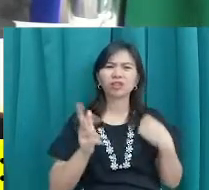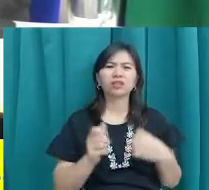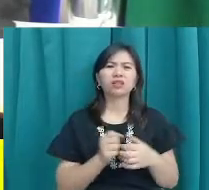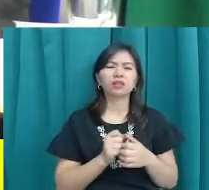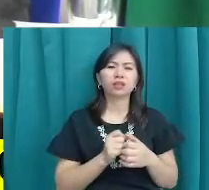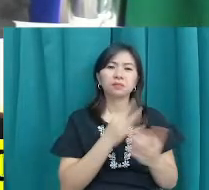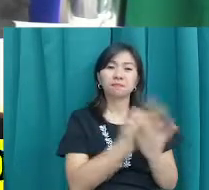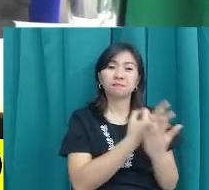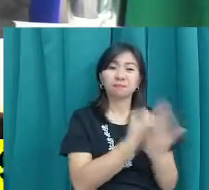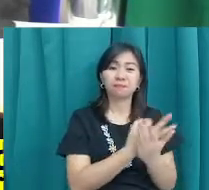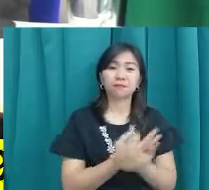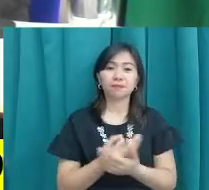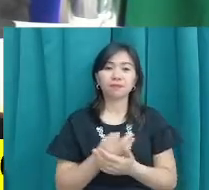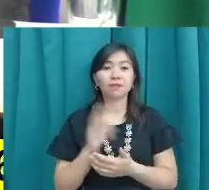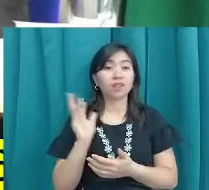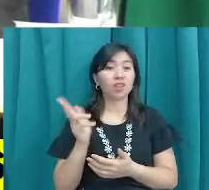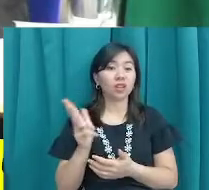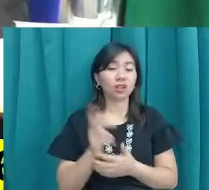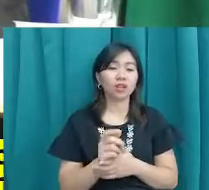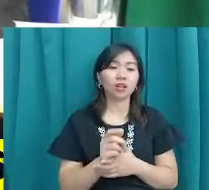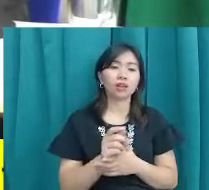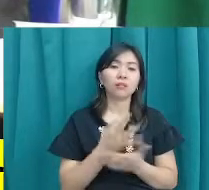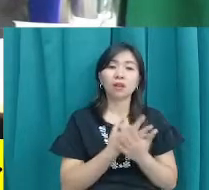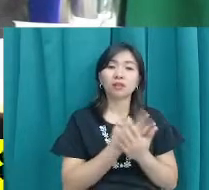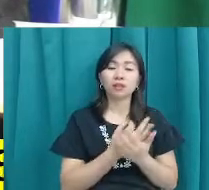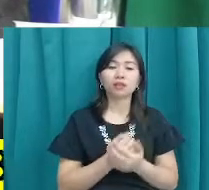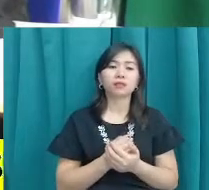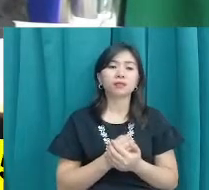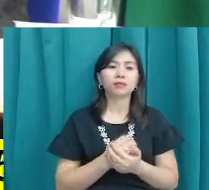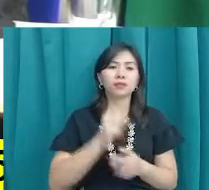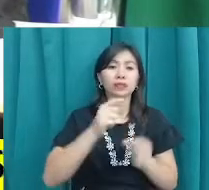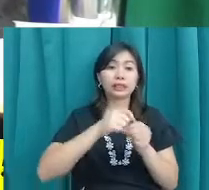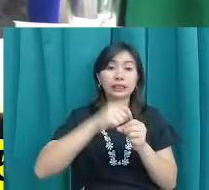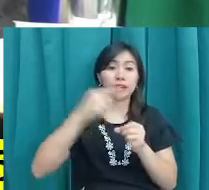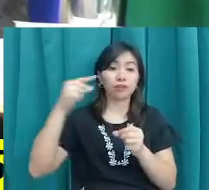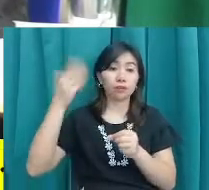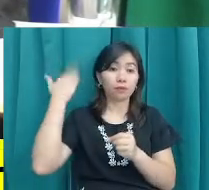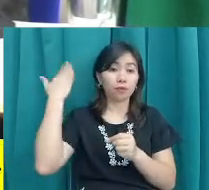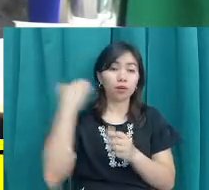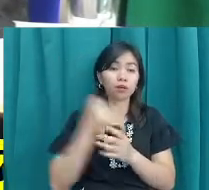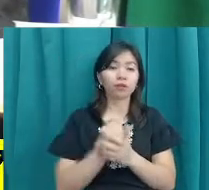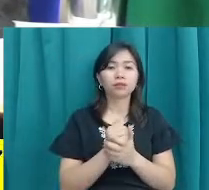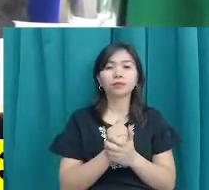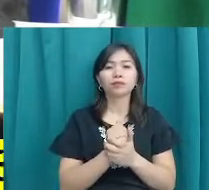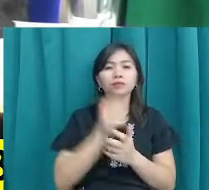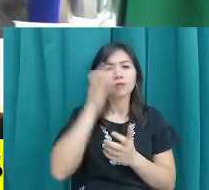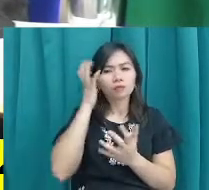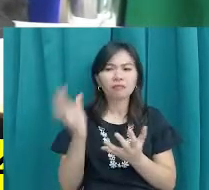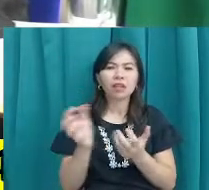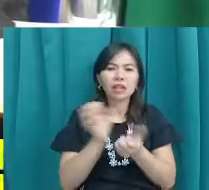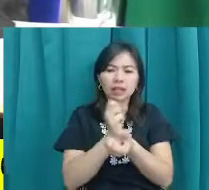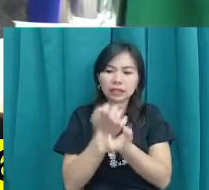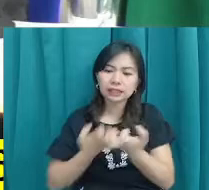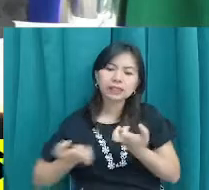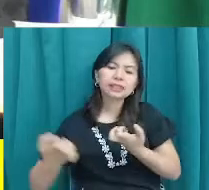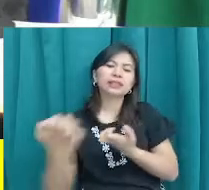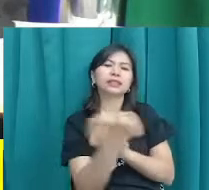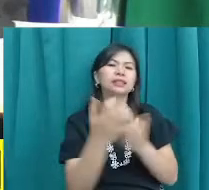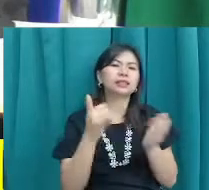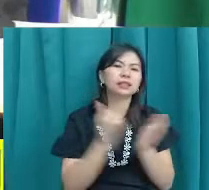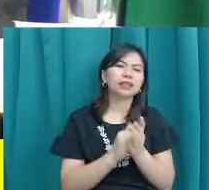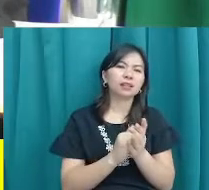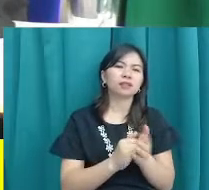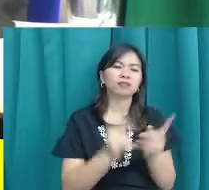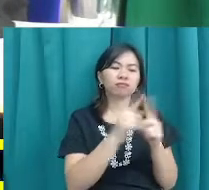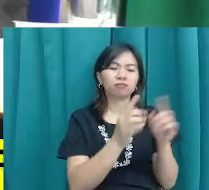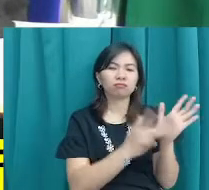of silver. Yeah. Yun lang ang halaga ng Panginoon sa kanya. Bakit? Gusto niya eh. Yung 30 pieces of silver. Mahal naman daw sir yung sa cellphone. Gusto